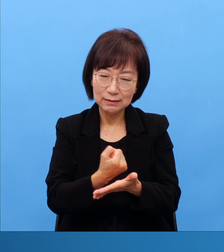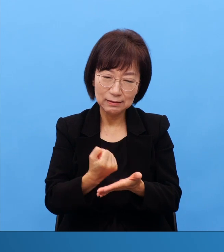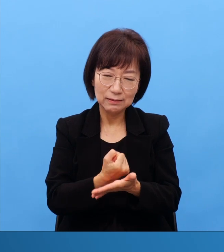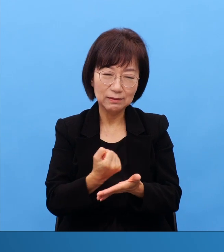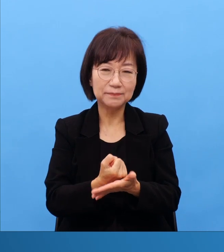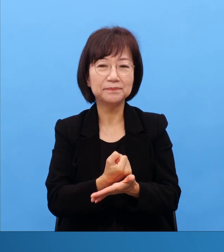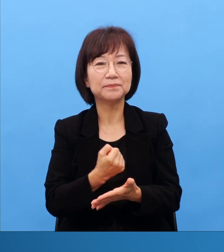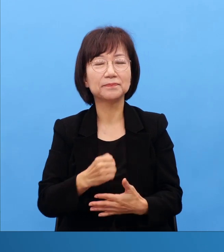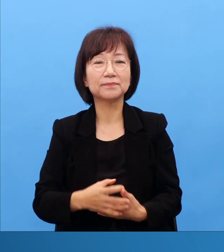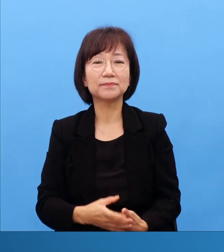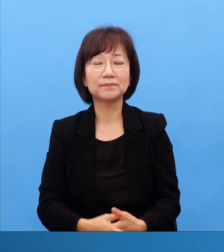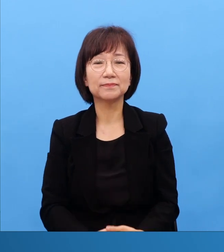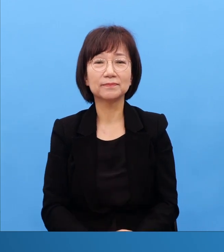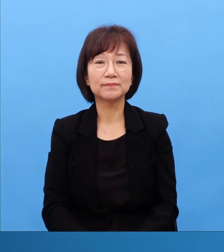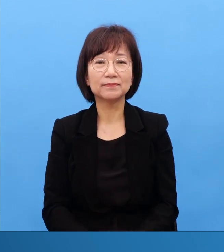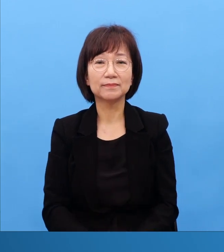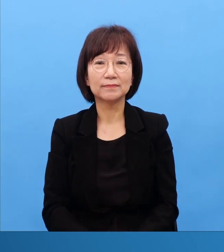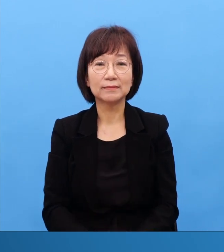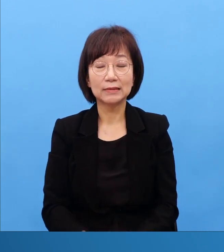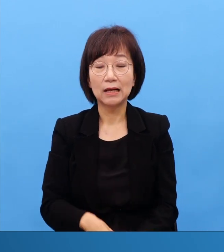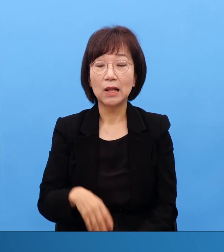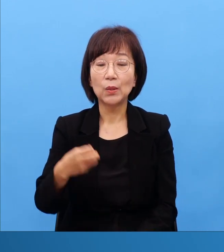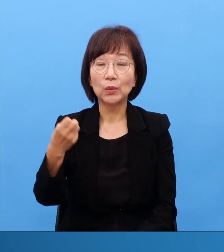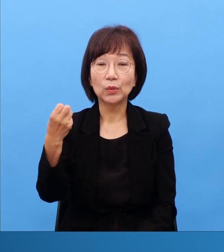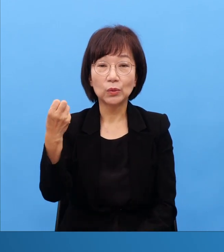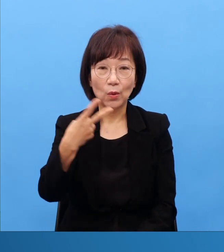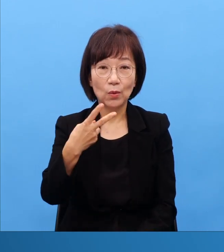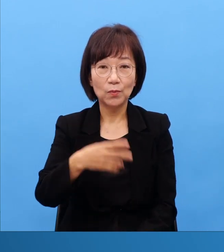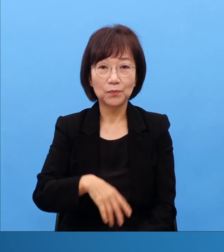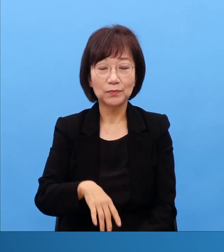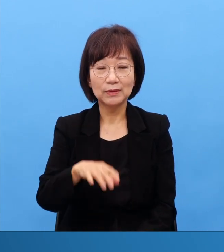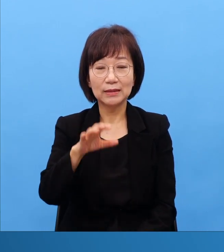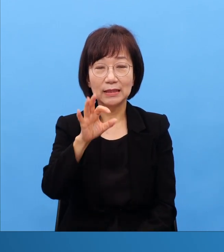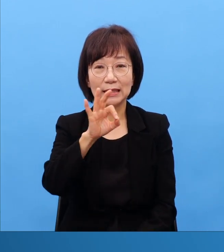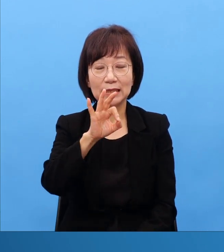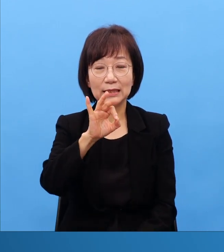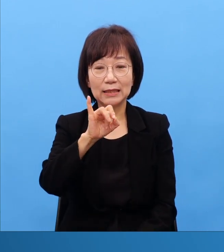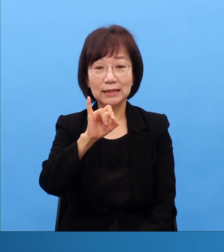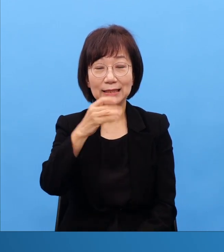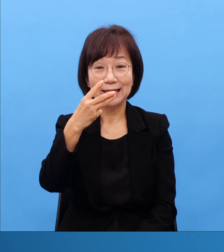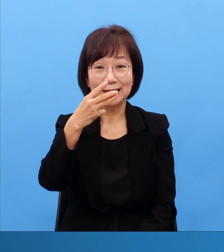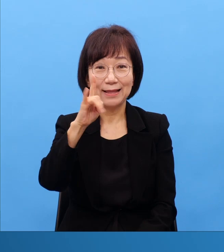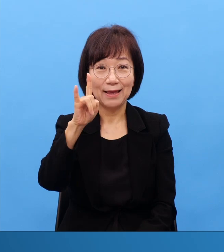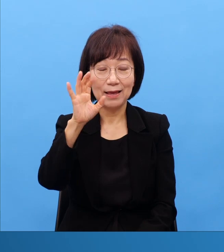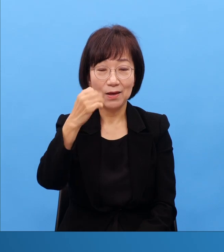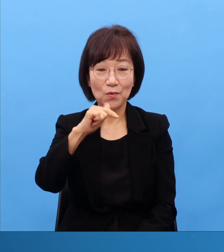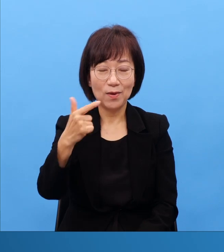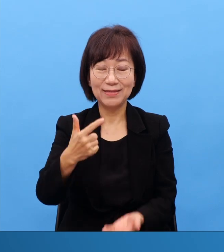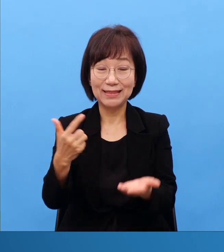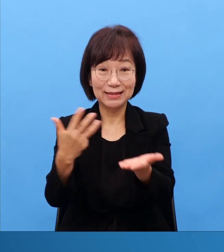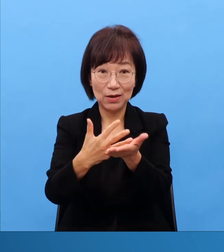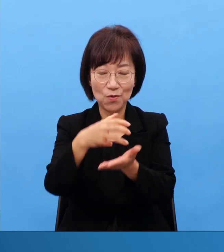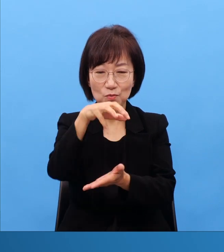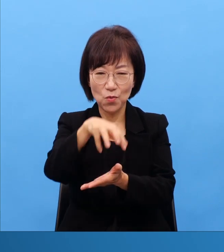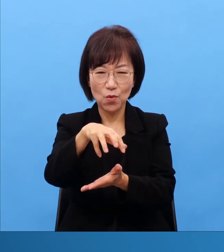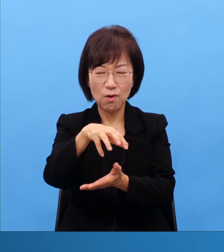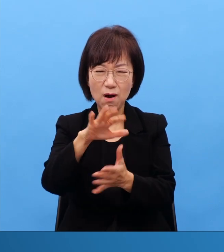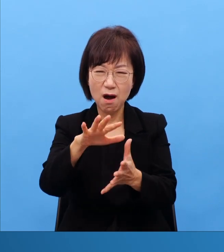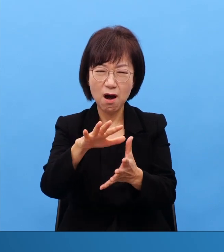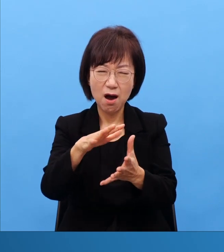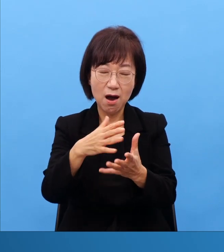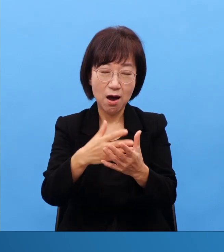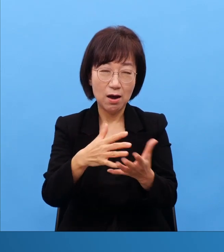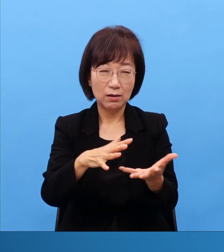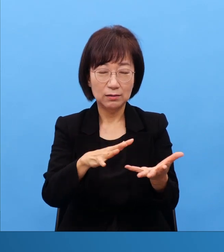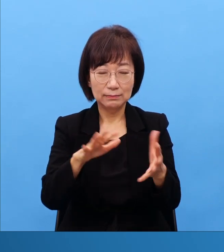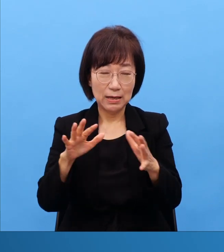Cheonan. 이번에도 아마 뭐 이태원 그 사건의 그 가족들은 굉장히 트라우마가 클 겁니다. And I'm sure the same goes